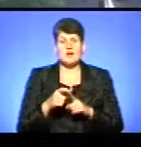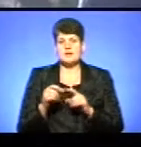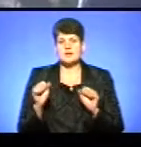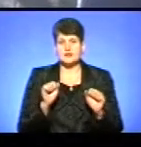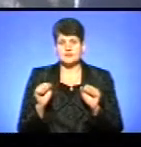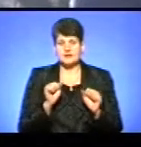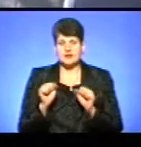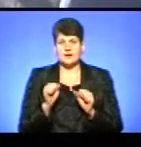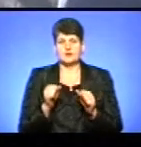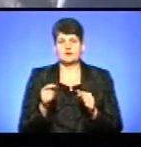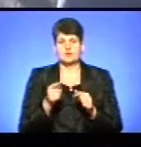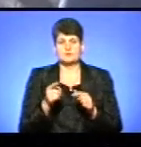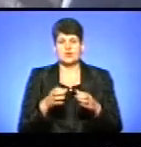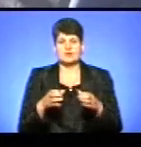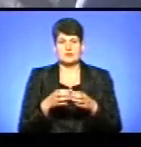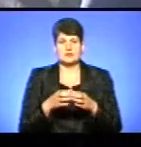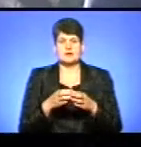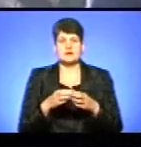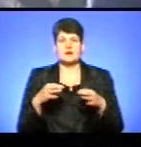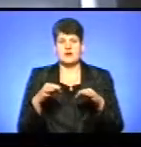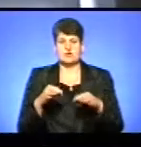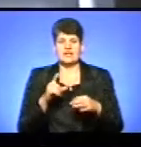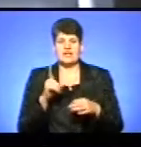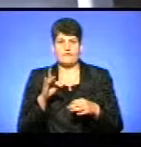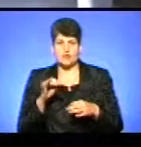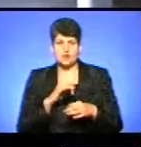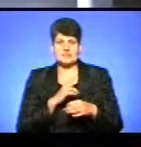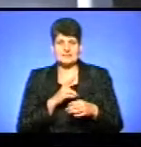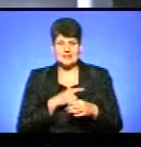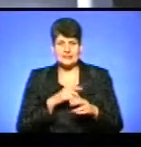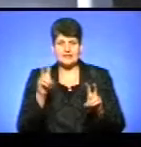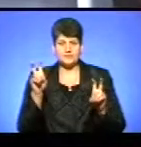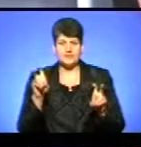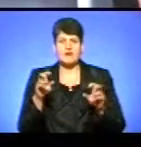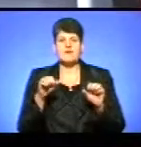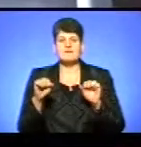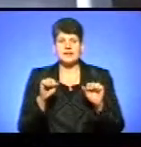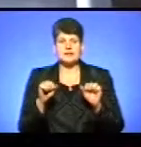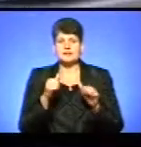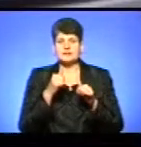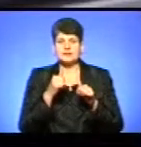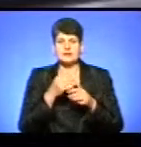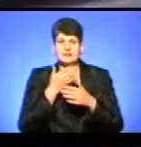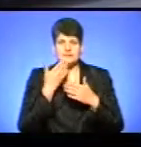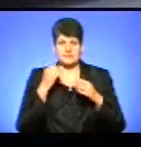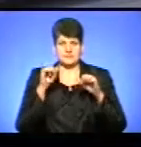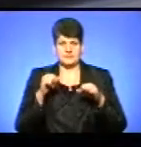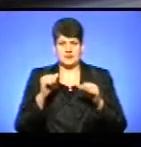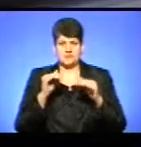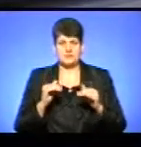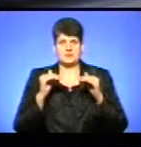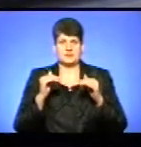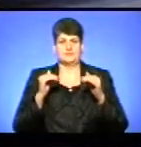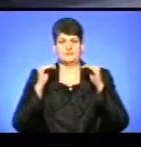осередку громадської організації «Автоєвросила» Ігора Красновського, влада неправомірно підвищила ціни на пальне. Бойкот ціні на